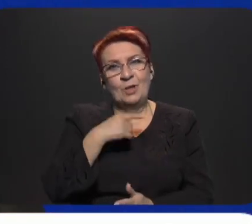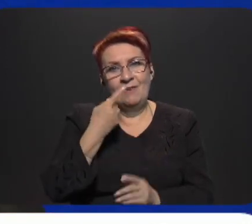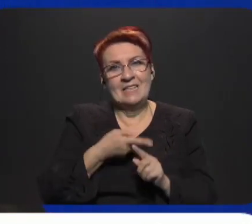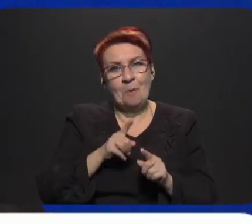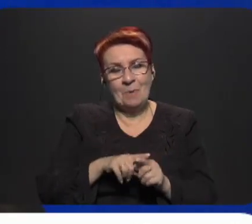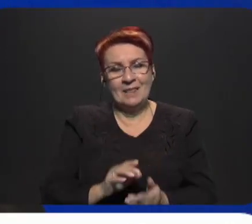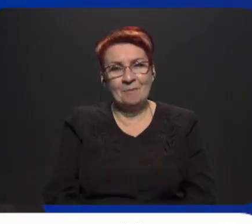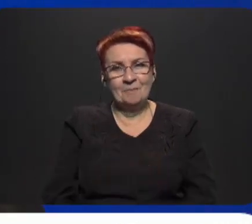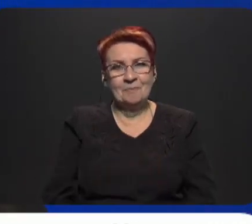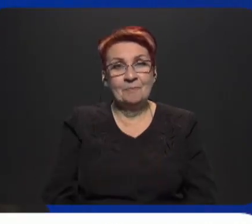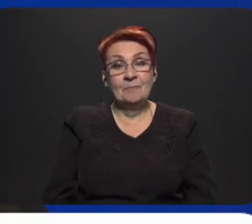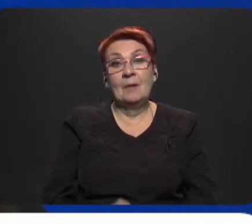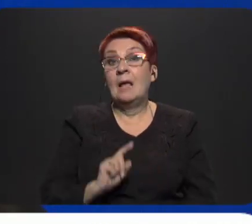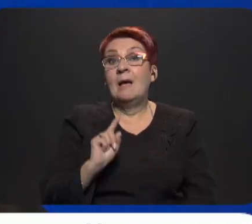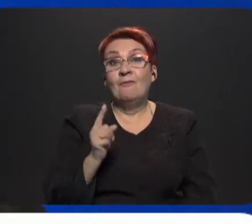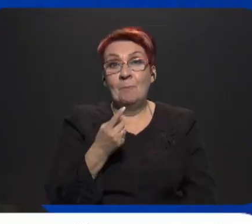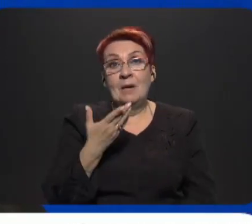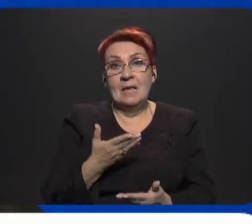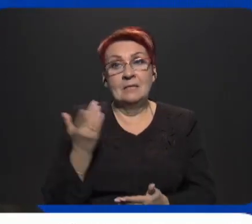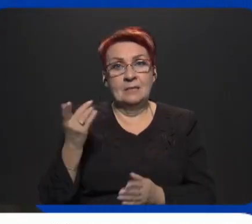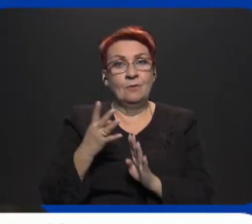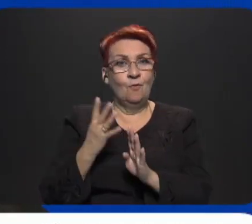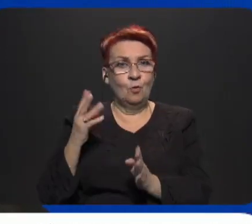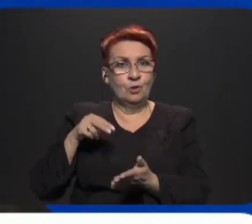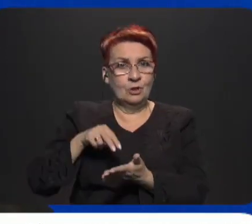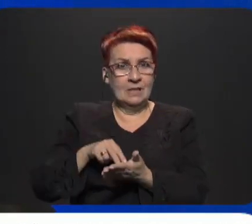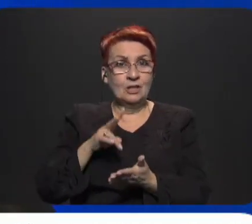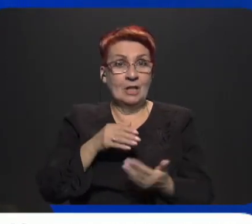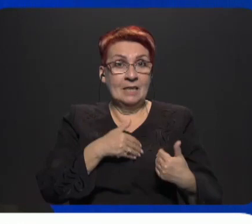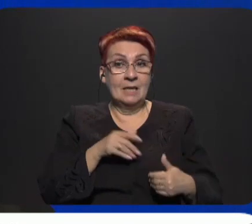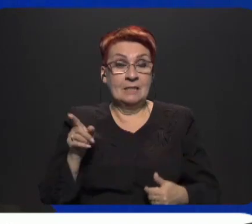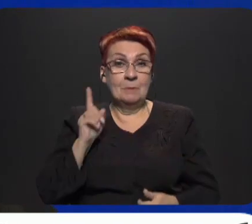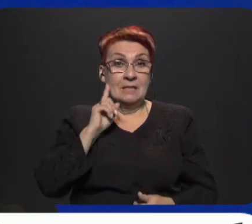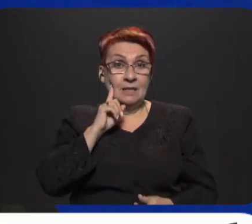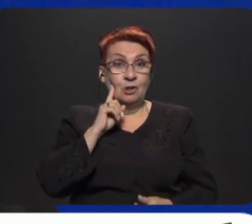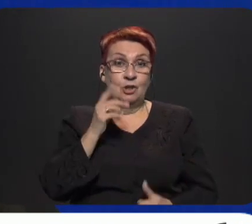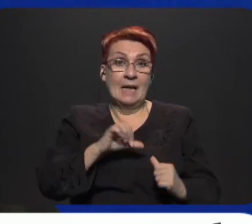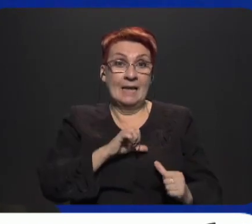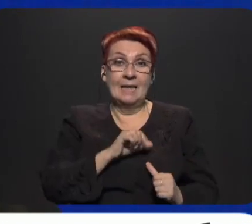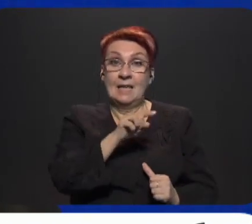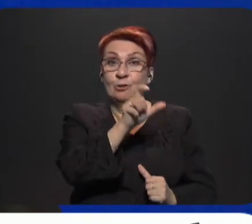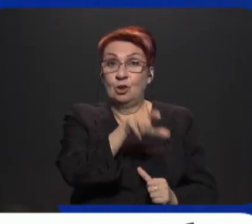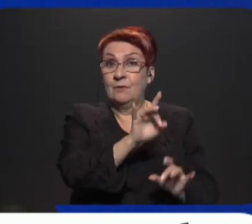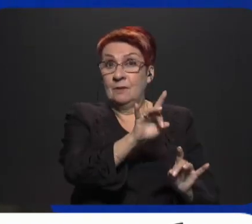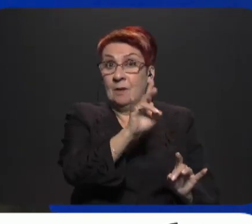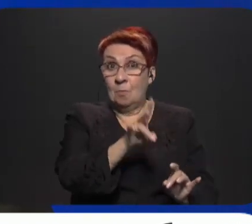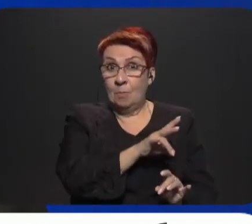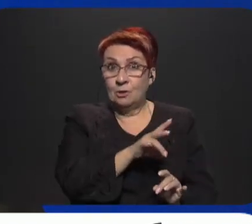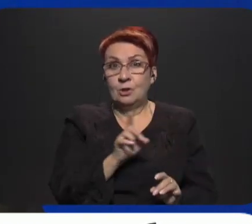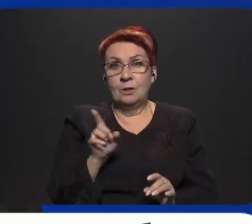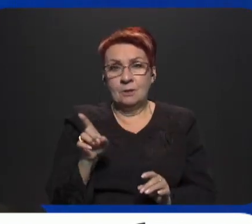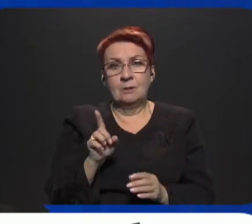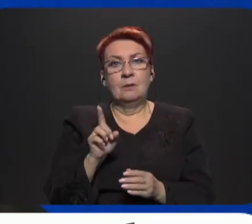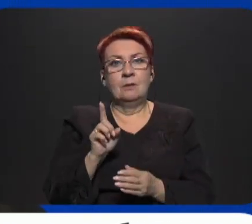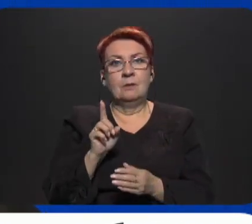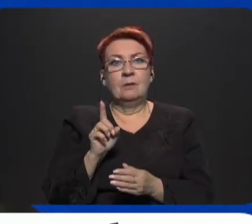Ну, во-первых, если ты стоишь в очереди, и тебе слышно какие-то грехи того человека, значит, ты должен